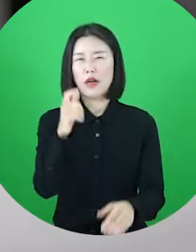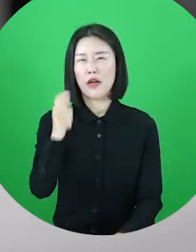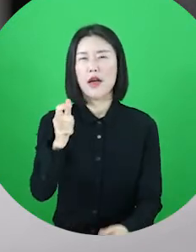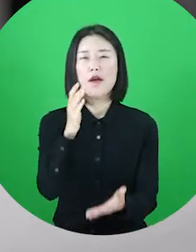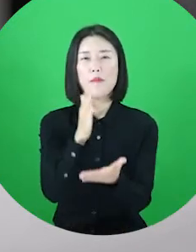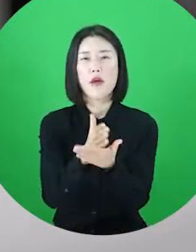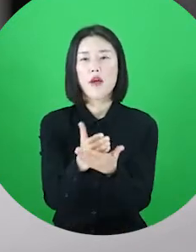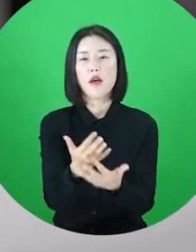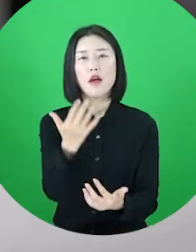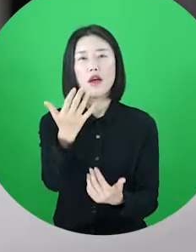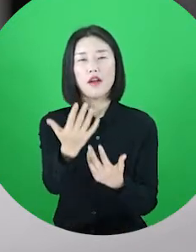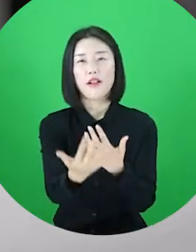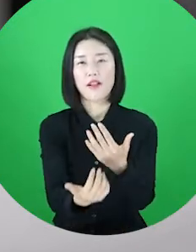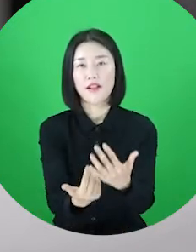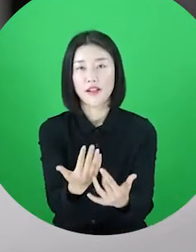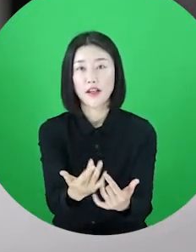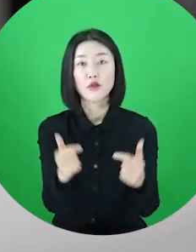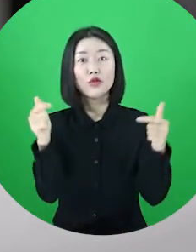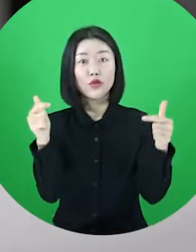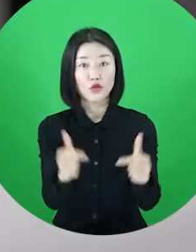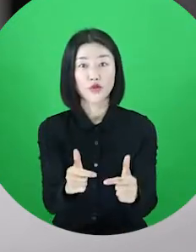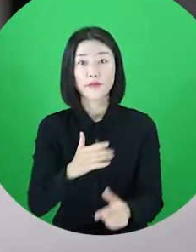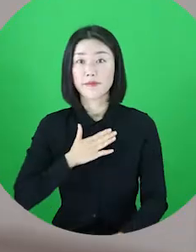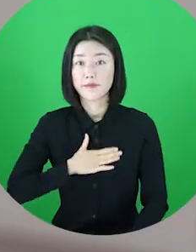줄여서 중간불로 놓아주세요.